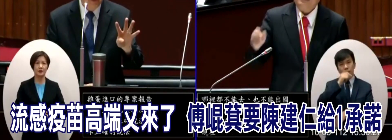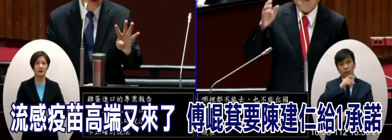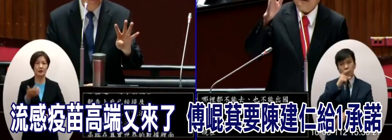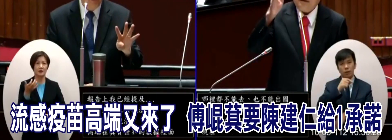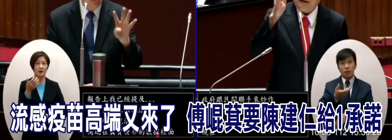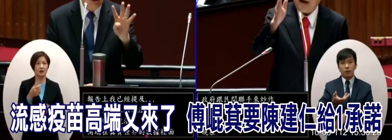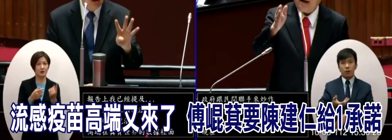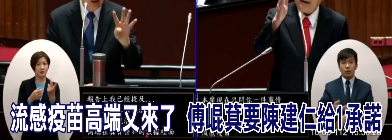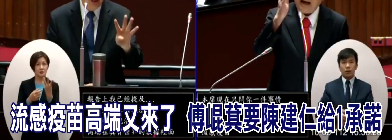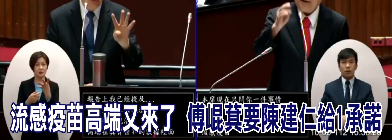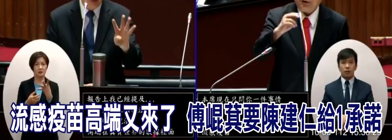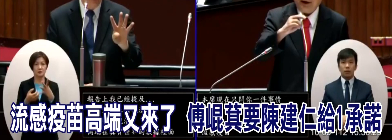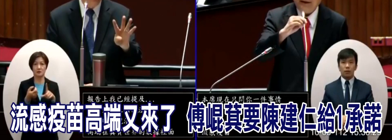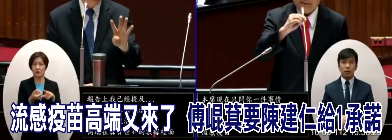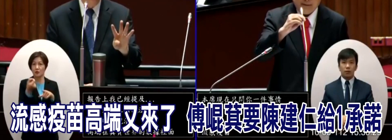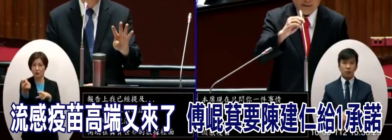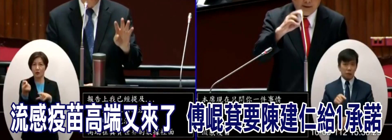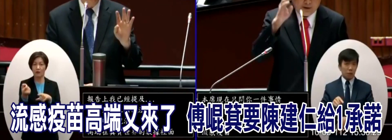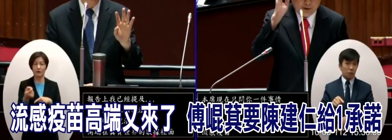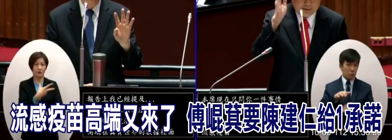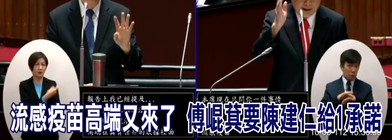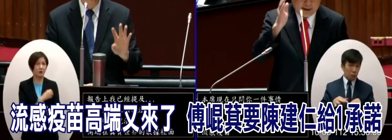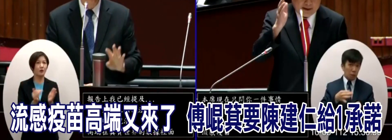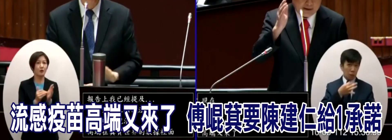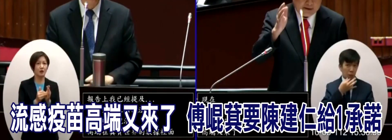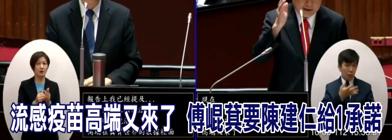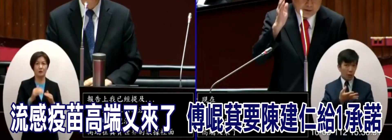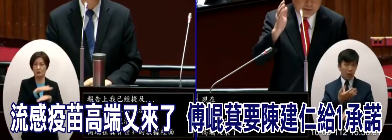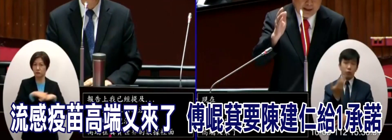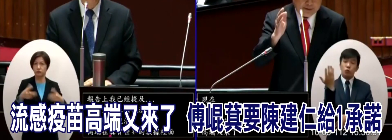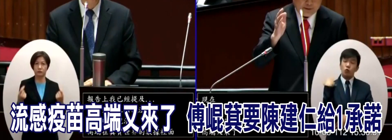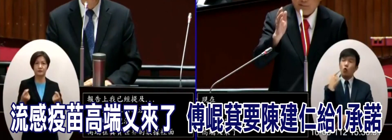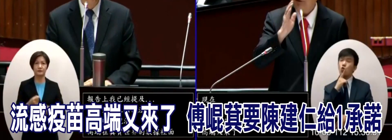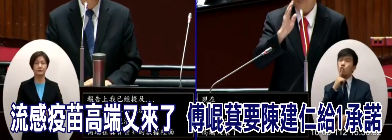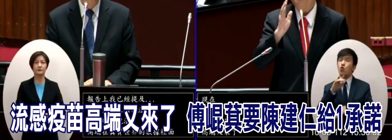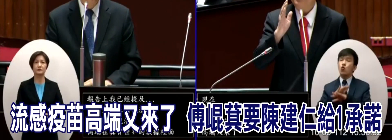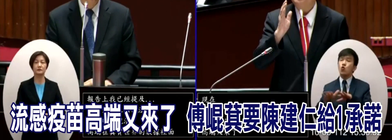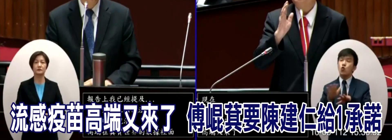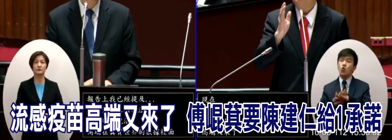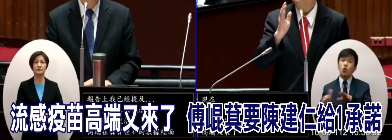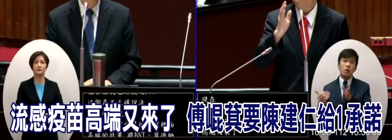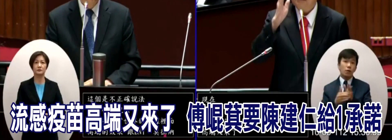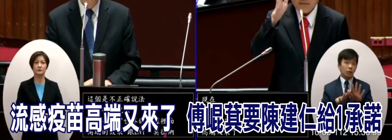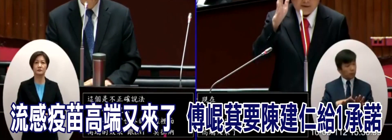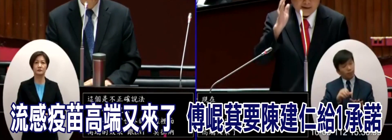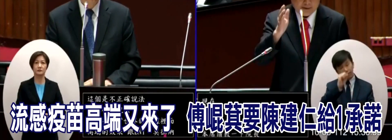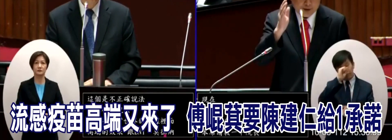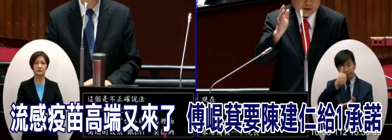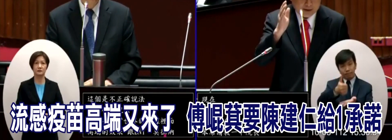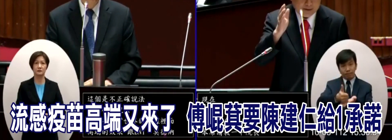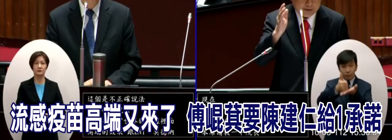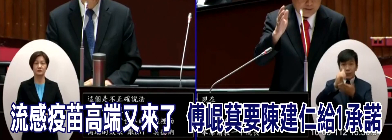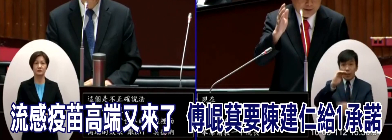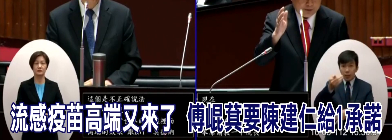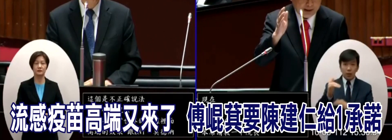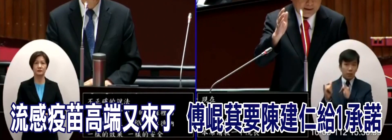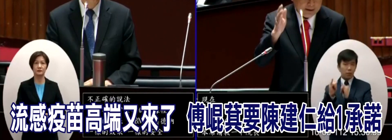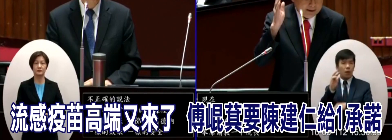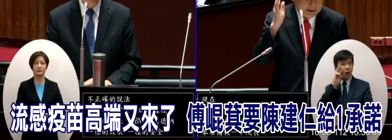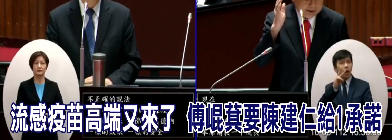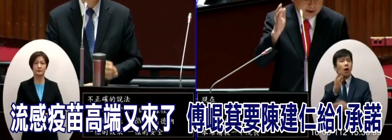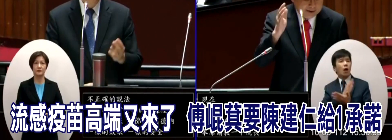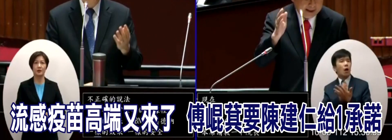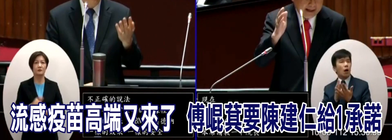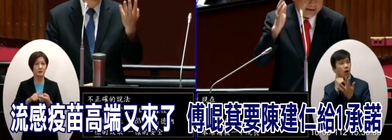的公费疫苗是 一样 的安全。 你从当年讲到现在都很安全，没有关系，本席尊重，但是民间自有评